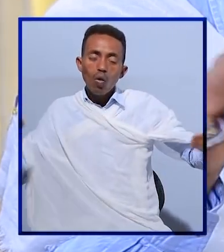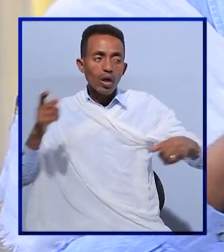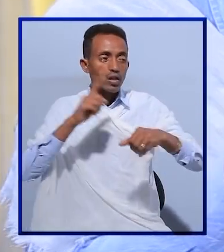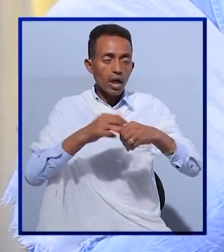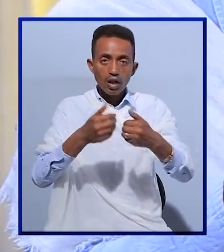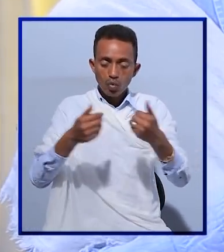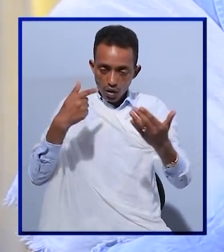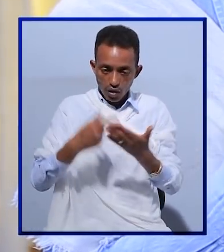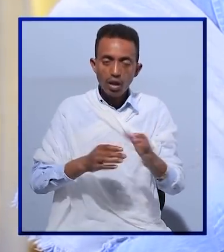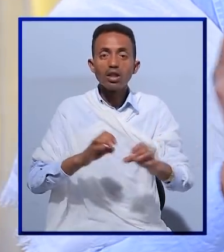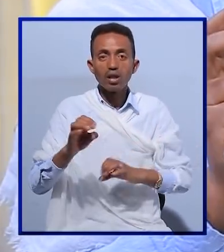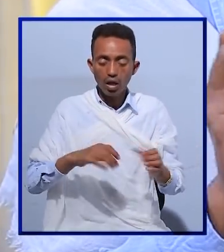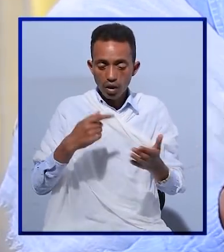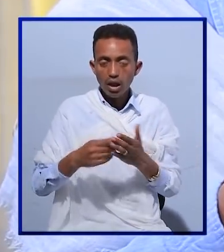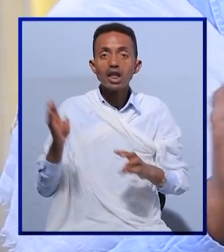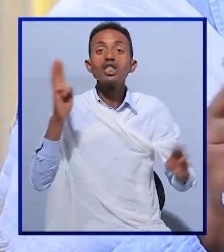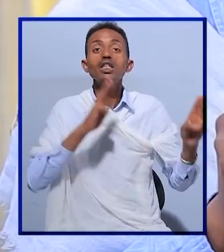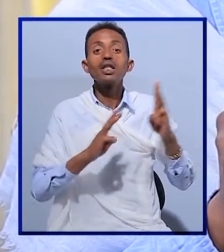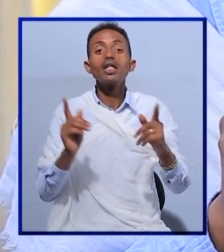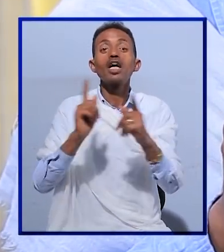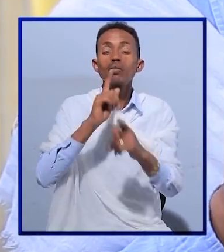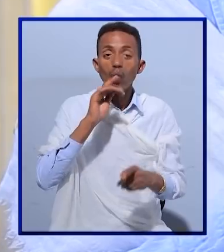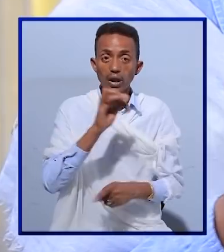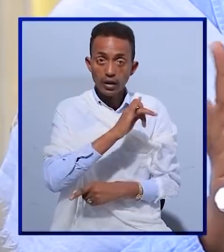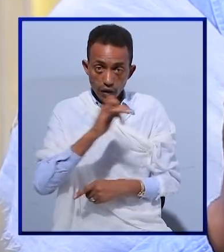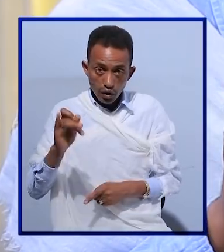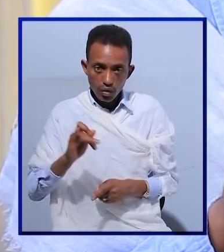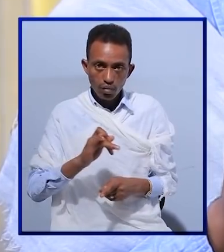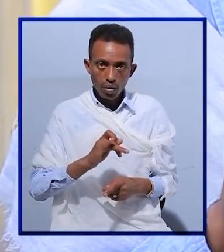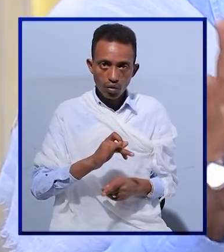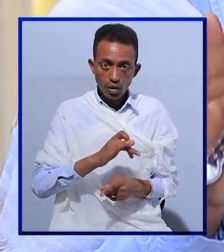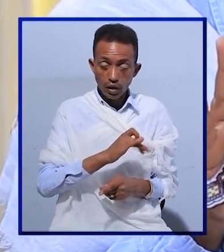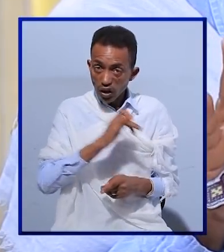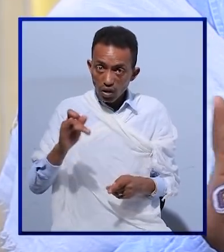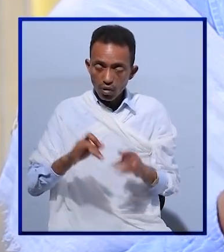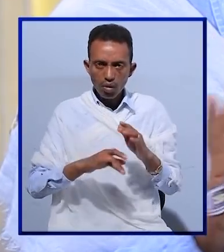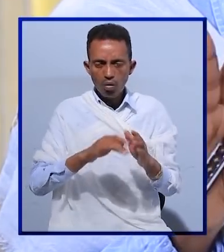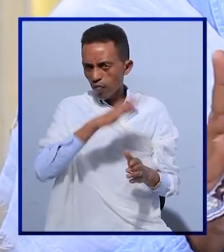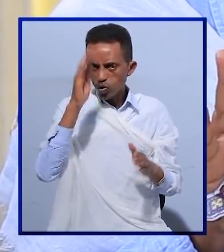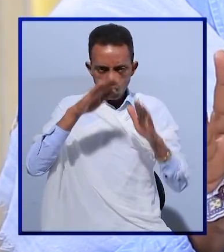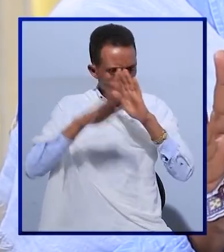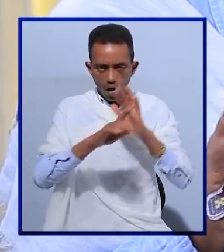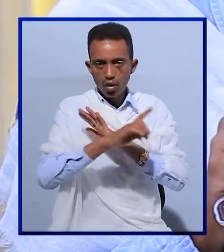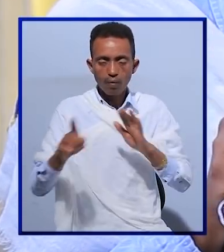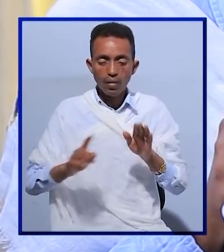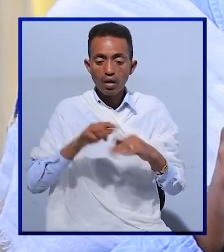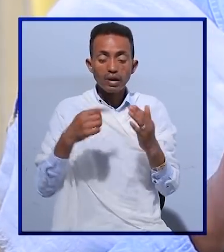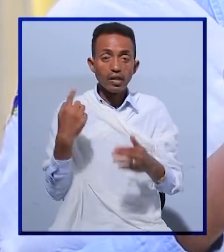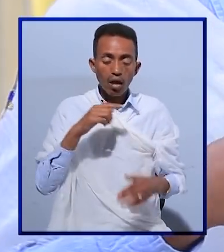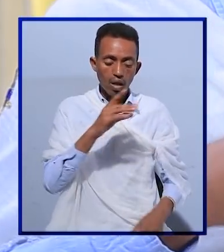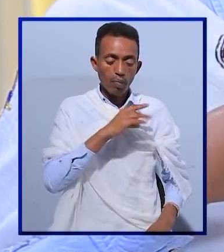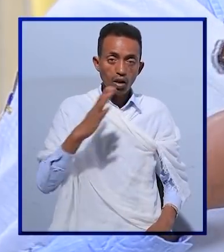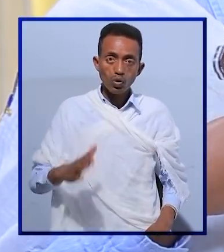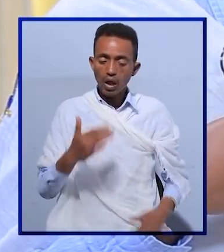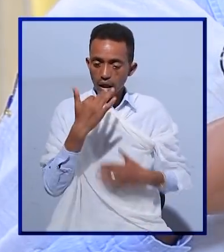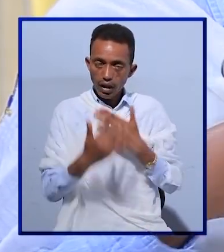ቤቶች ተብሎ ተለይቶ ጊዜ ተለይቶለት እንደዛ ይደረጋል። ያም ችግር ሲያጋጥም ነው ዝቅ ብሎ ከነጨራሹ ያወርድም። እኛ